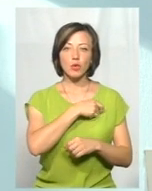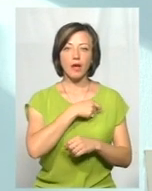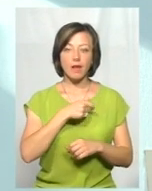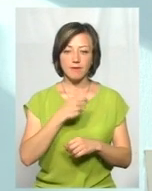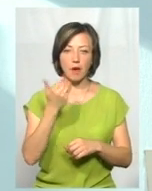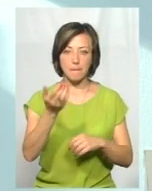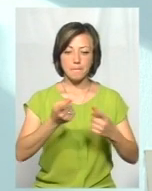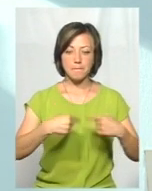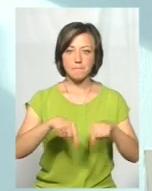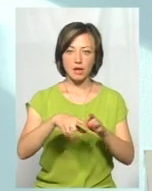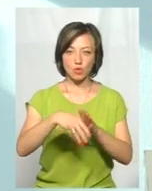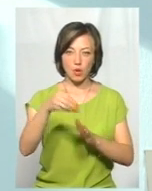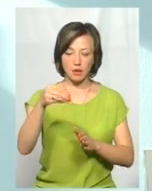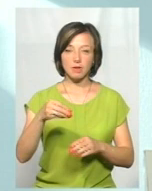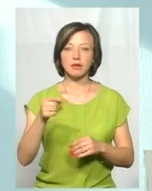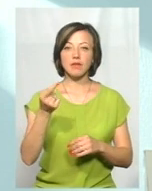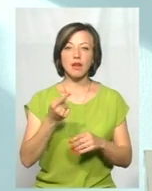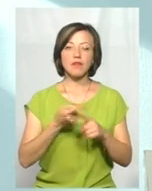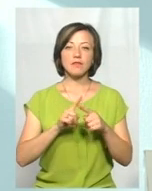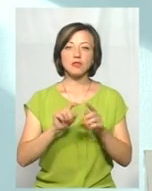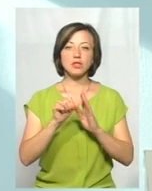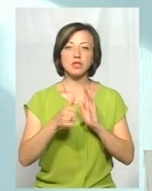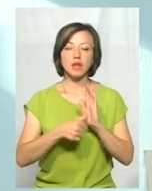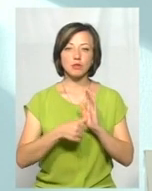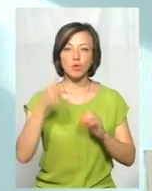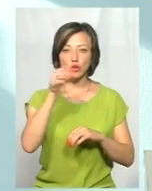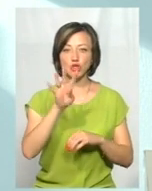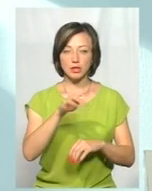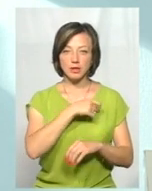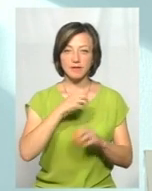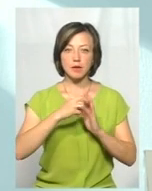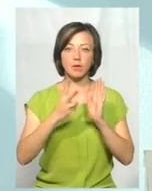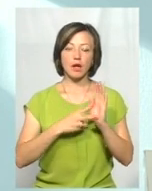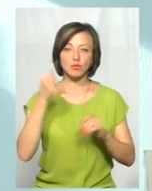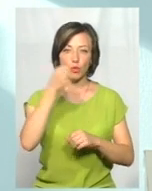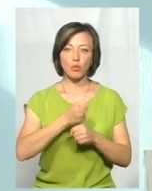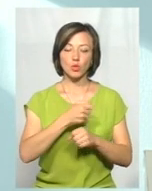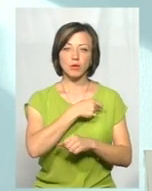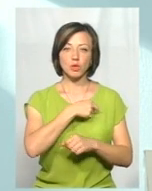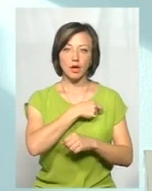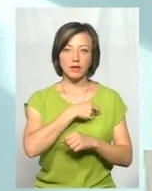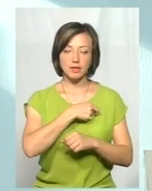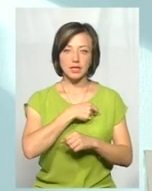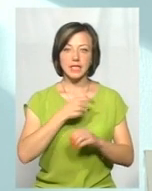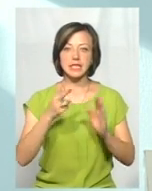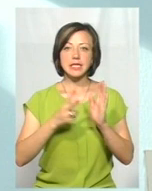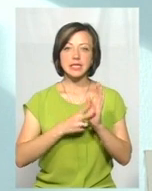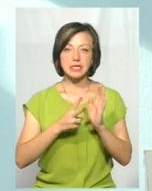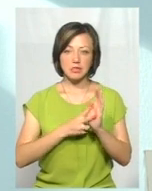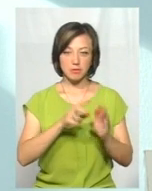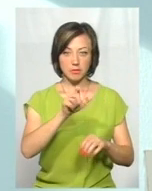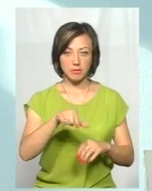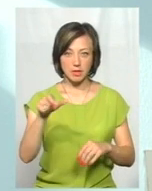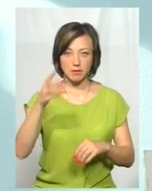Ми у 16-му році ми аналізували роботу 4 наших депутатів-мажоритарників, у 17-му роботу депутатів-мажоритарників сімох уже